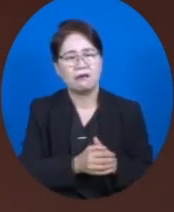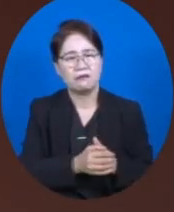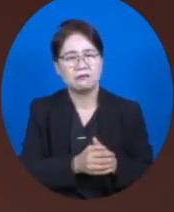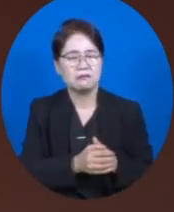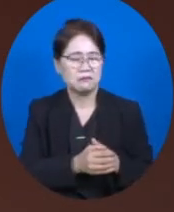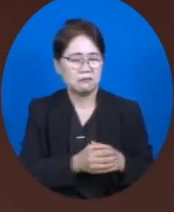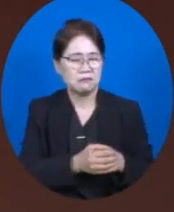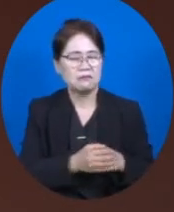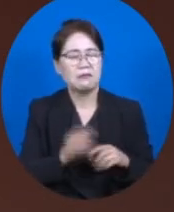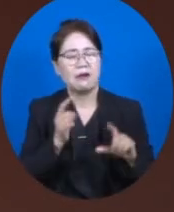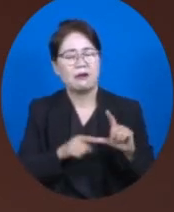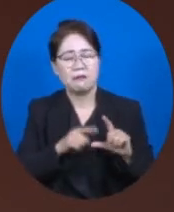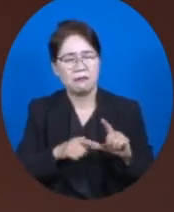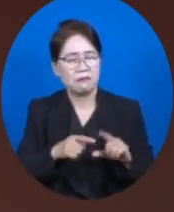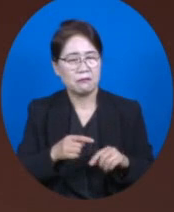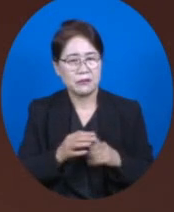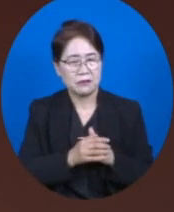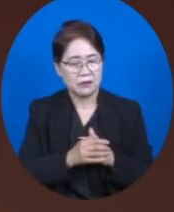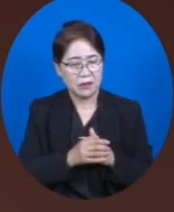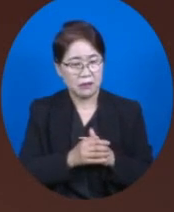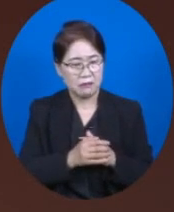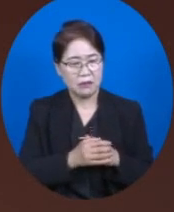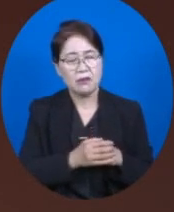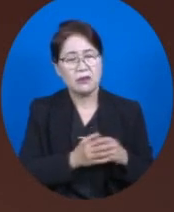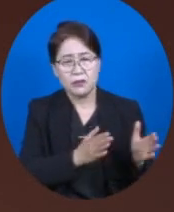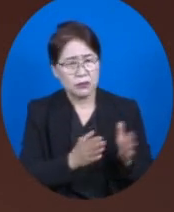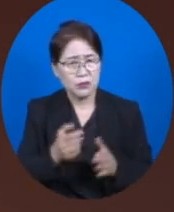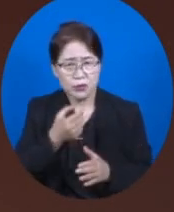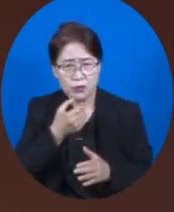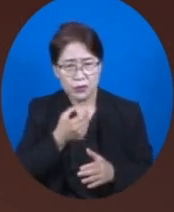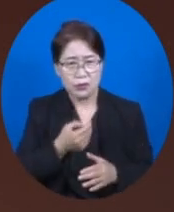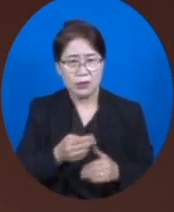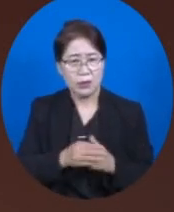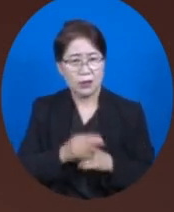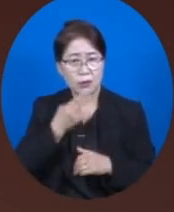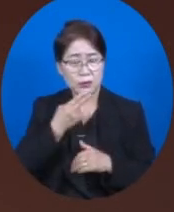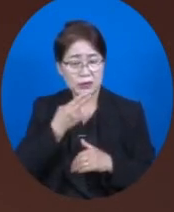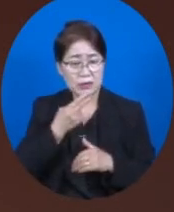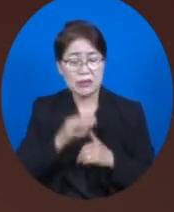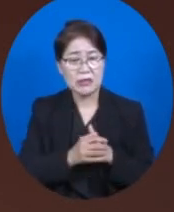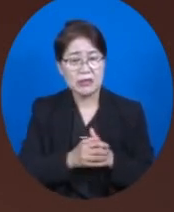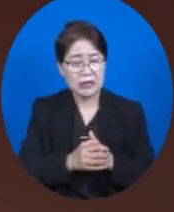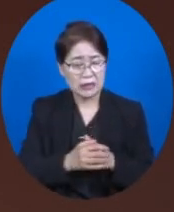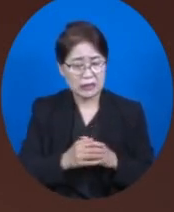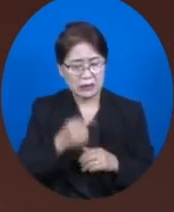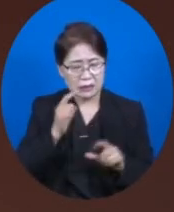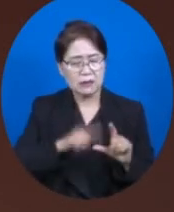지나간단 말이에요 아닙니다 여러분 이제부터 주님 안에서 여러분이 큰 꿈을 가졌다면